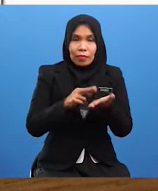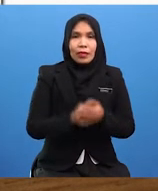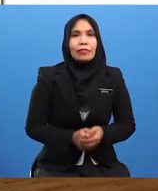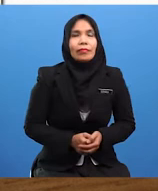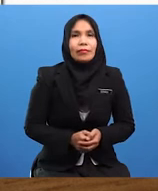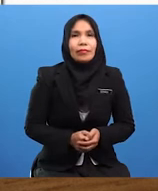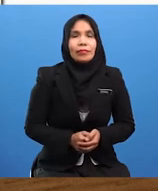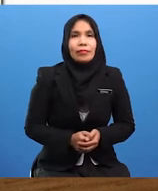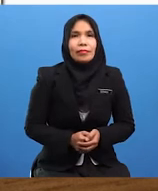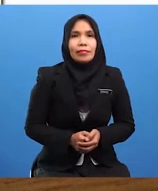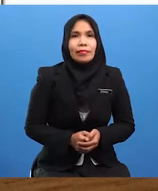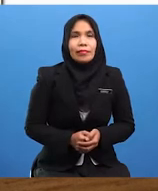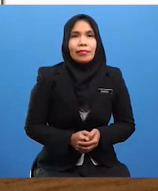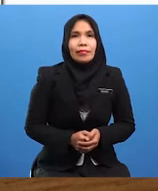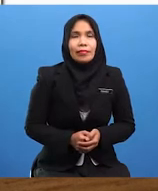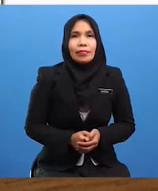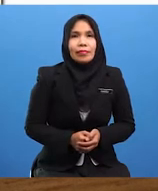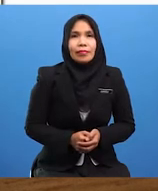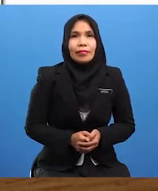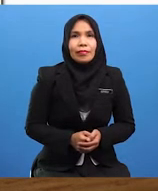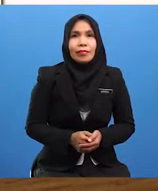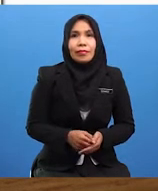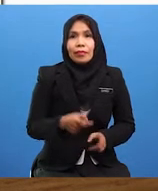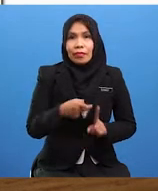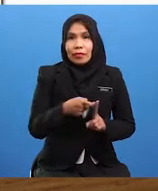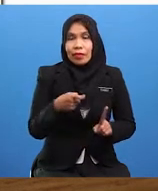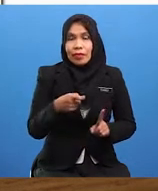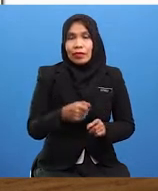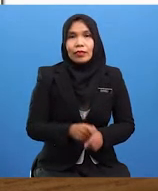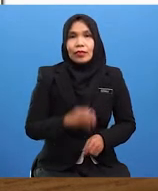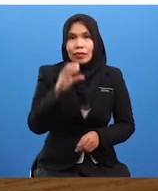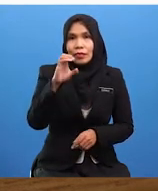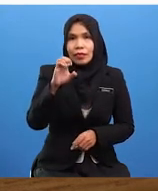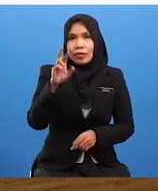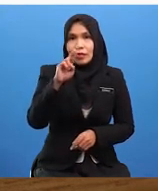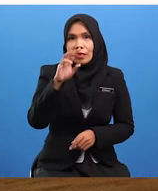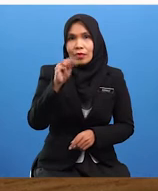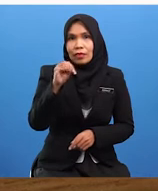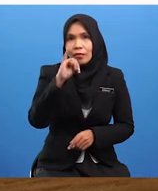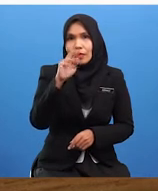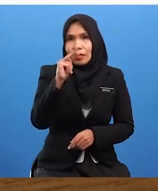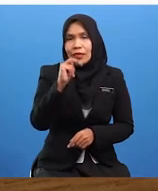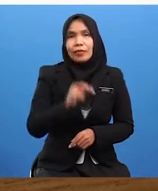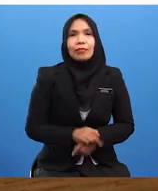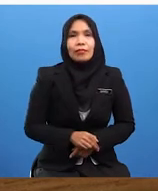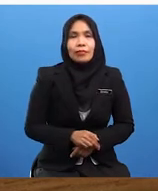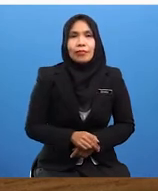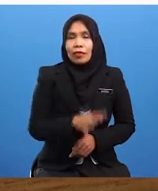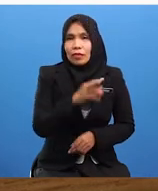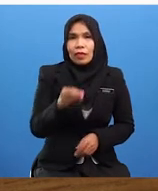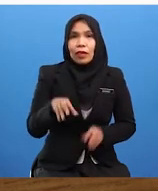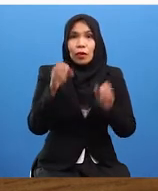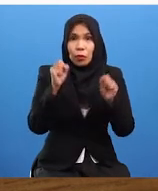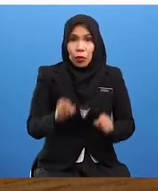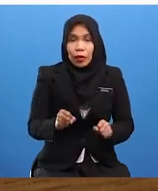asli dari cermin dan boleh diulang dengan beberapa siri cetakan